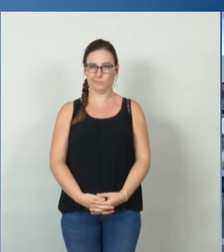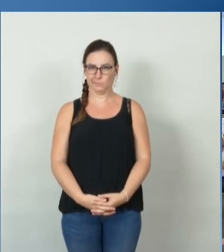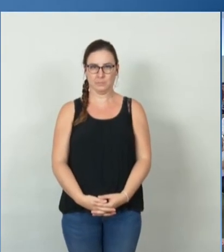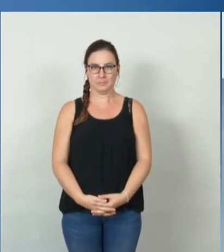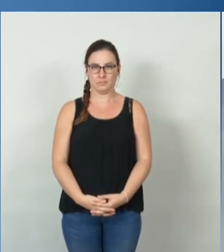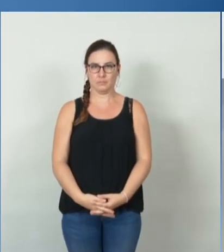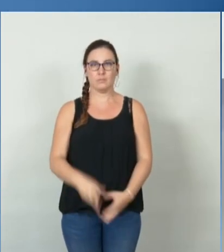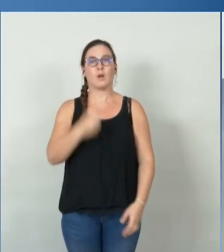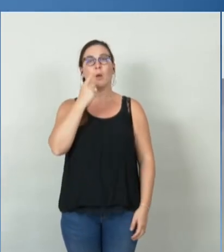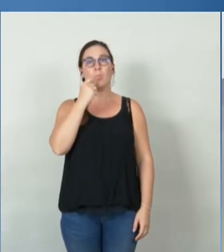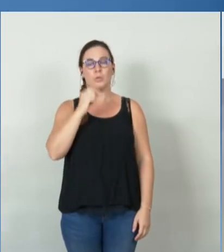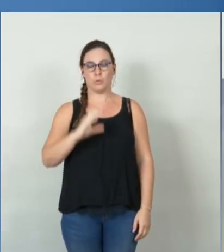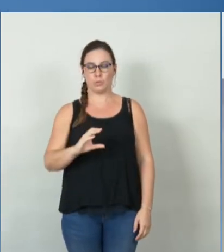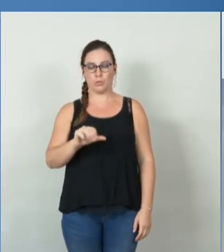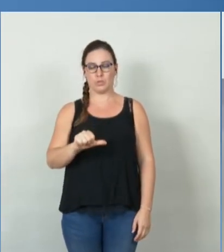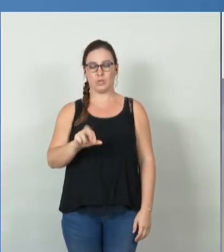monsieur Carignon